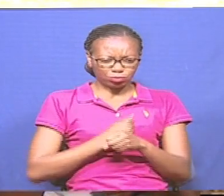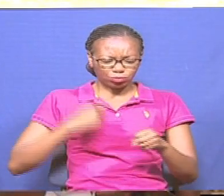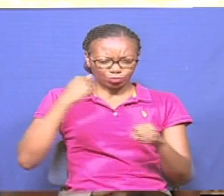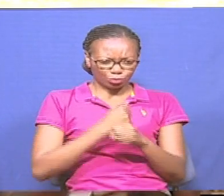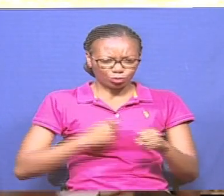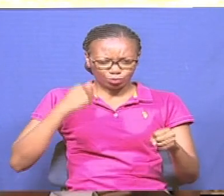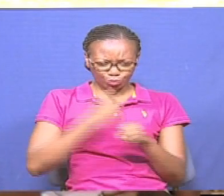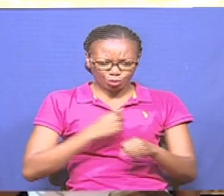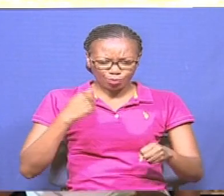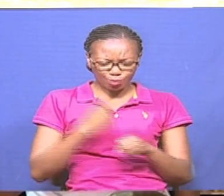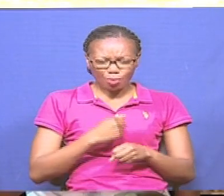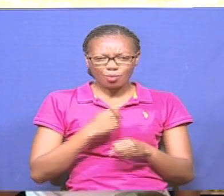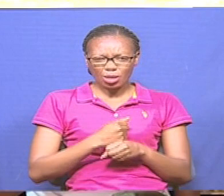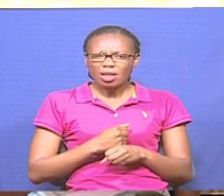wacha